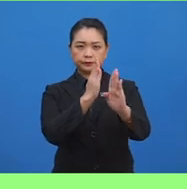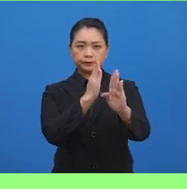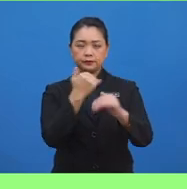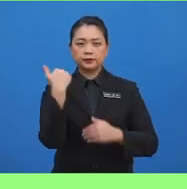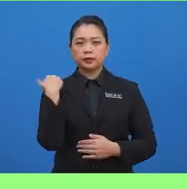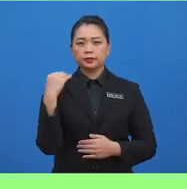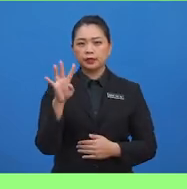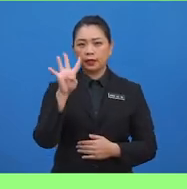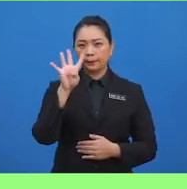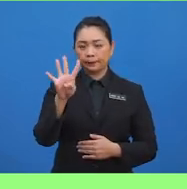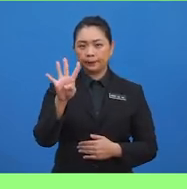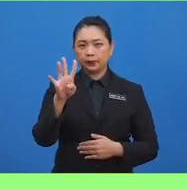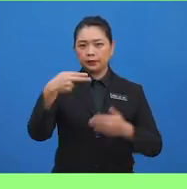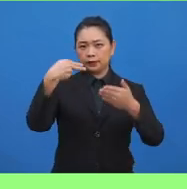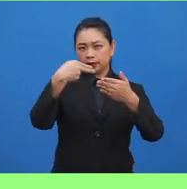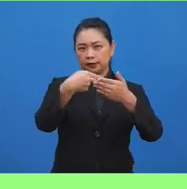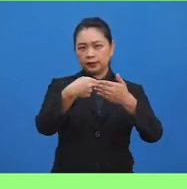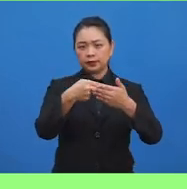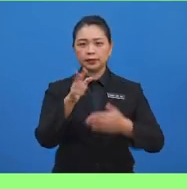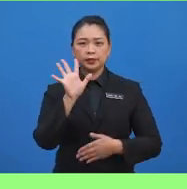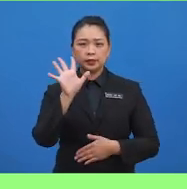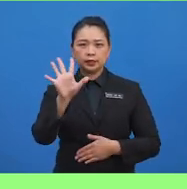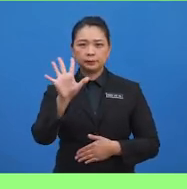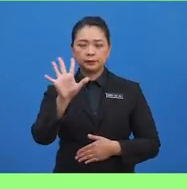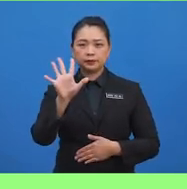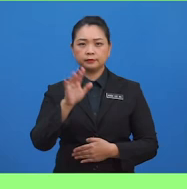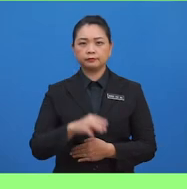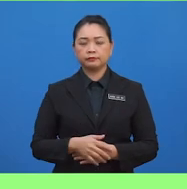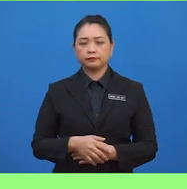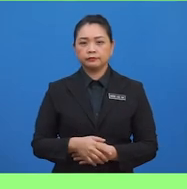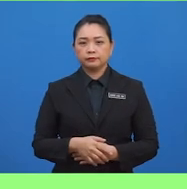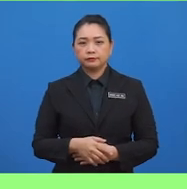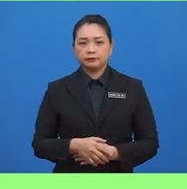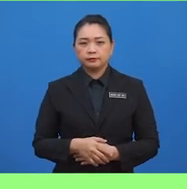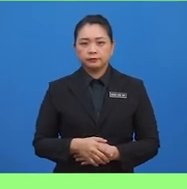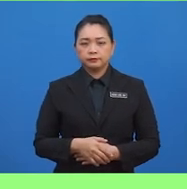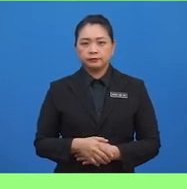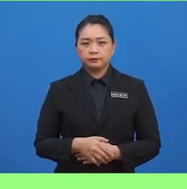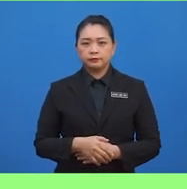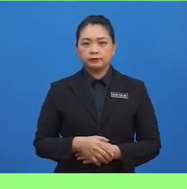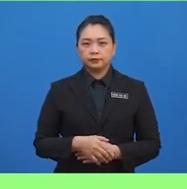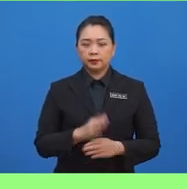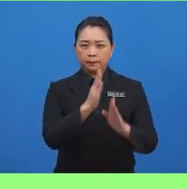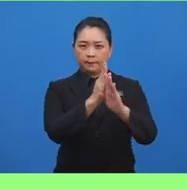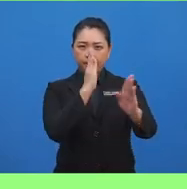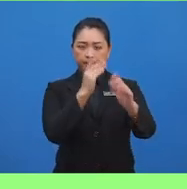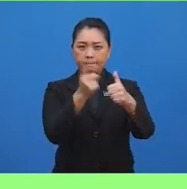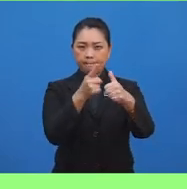hingga lima perkataan sebaris Hai baris pertama